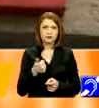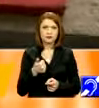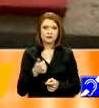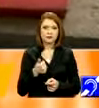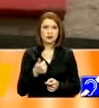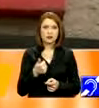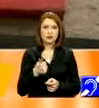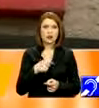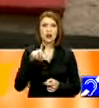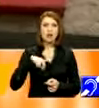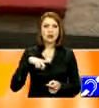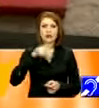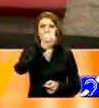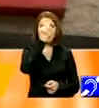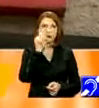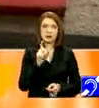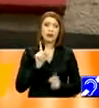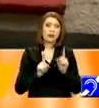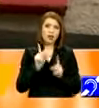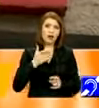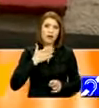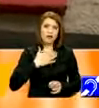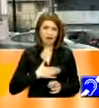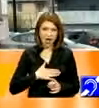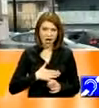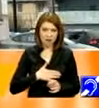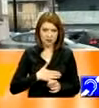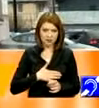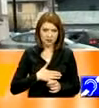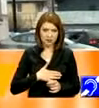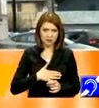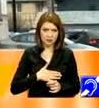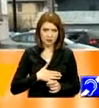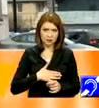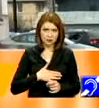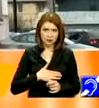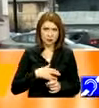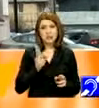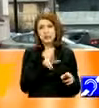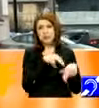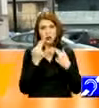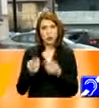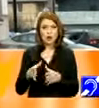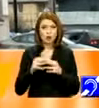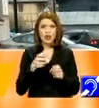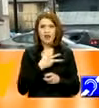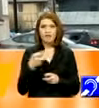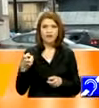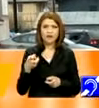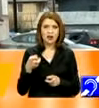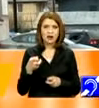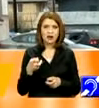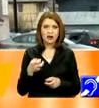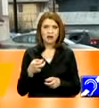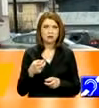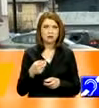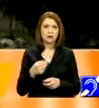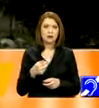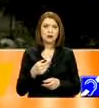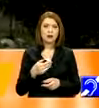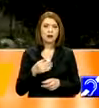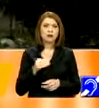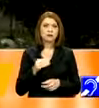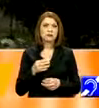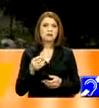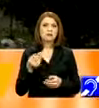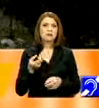Elena Udrea va fi întrebată dacă dorește să fie pur și simplu exată în România fără a ridica o serie de obiecțiuni, însă există și o